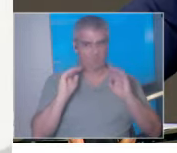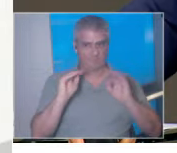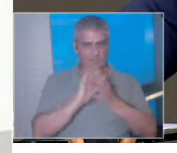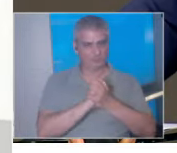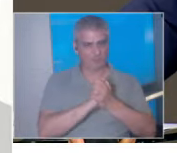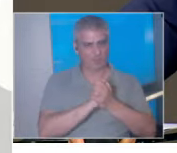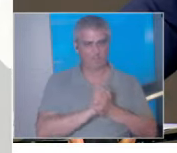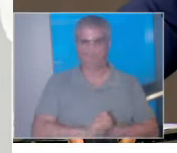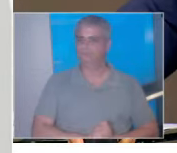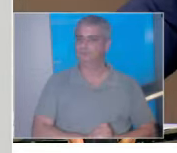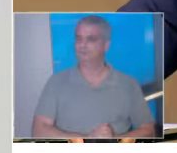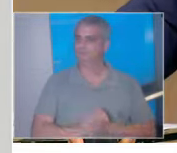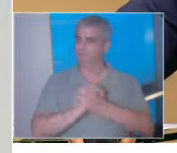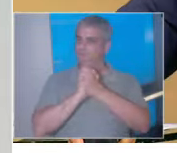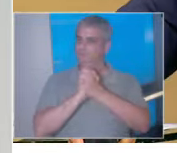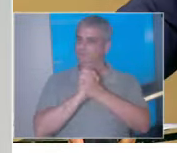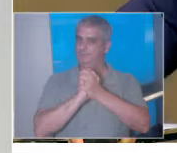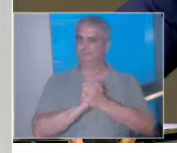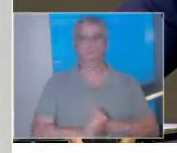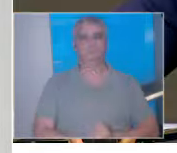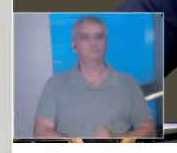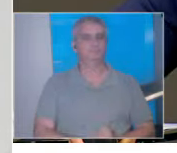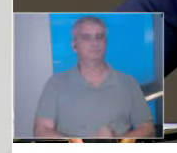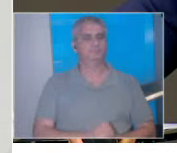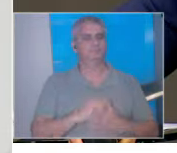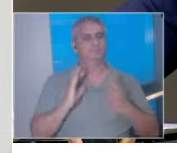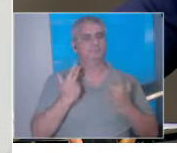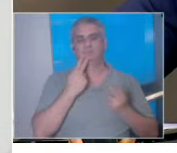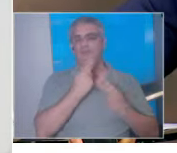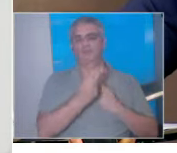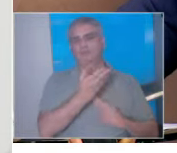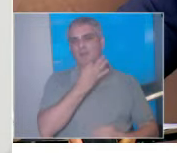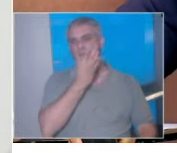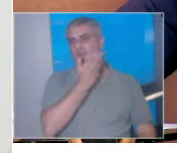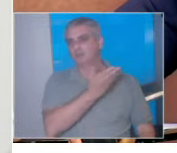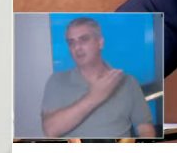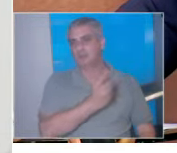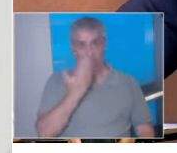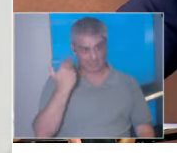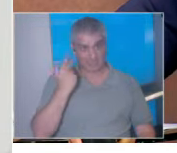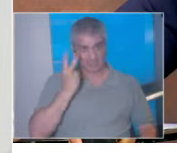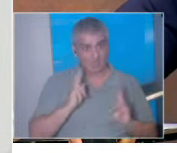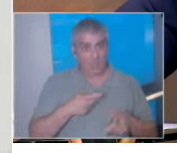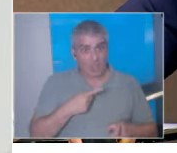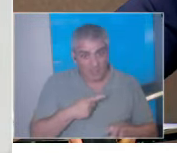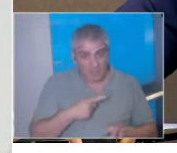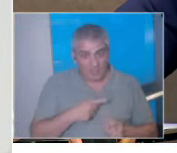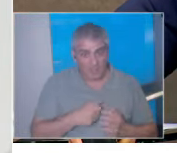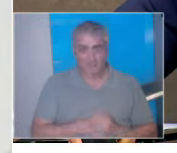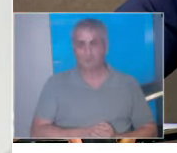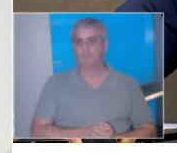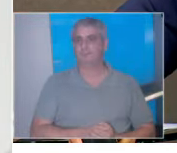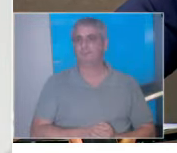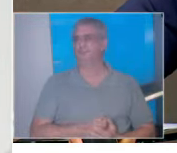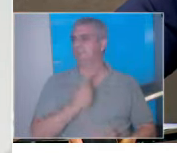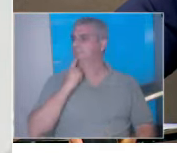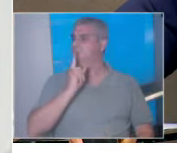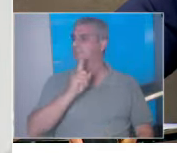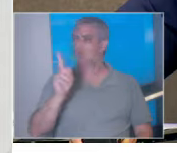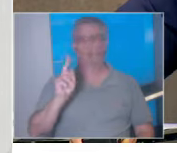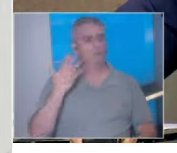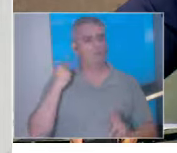שלום לך. שלום, שלום לך. אז מה התשובה על השאלה? היה יכול? לא,